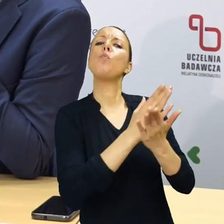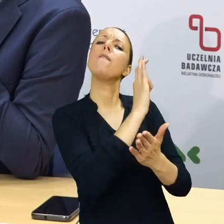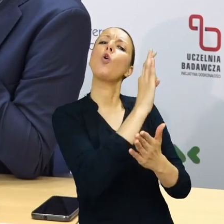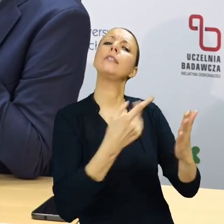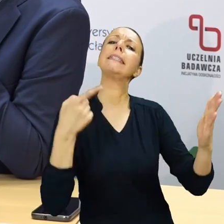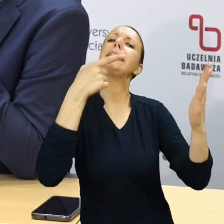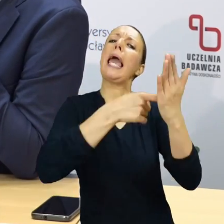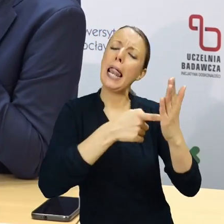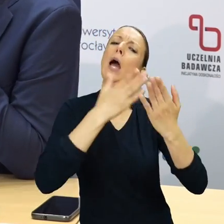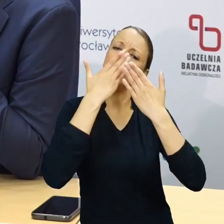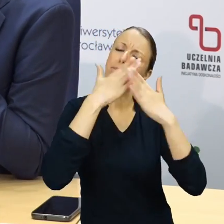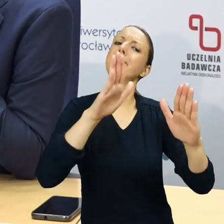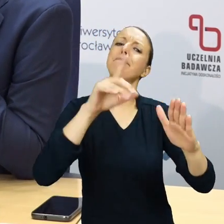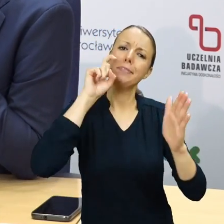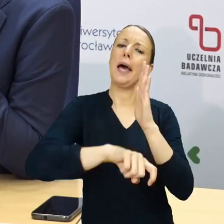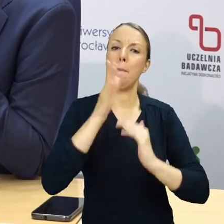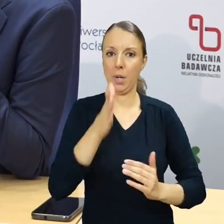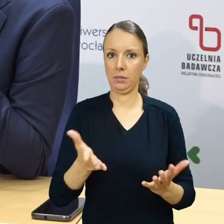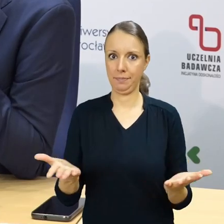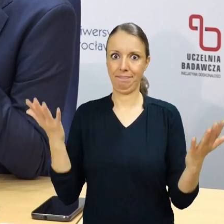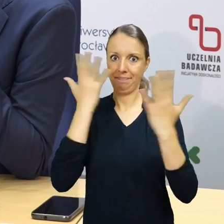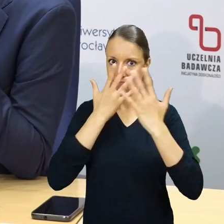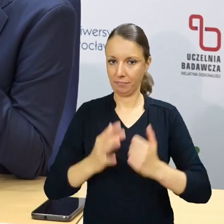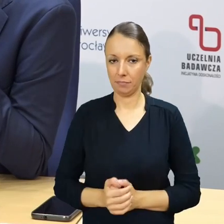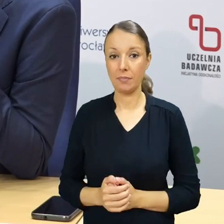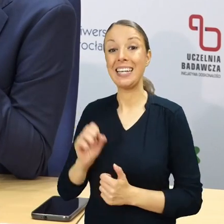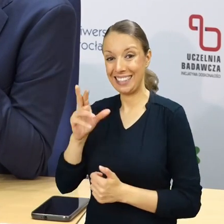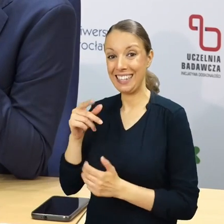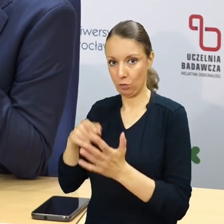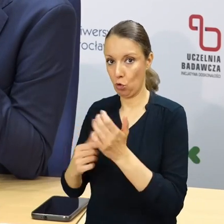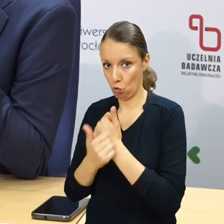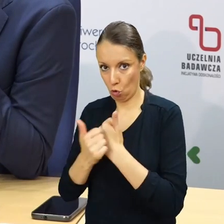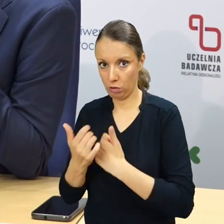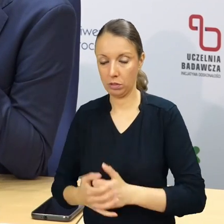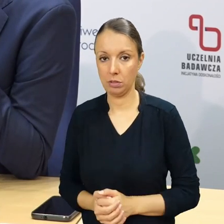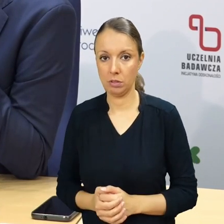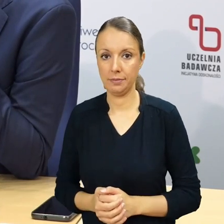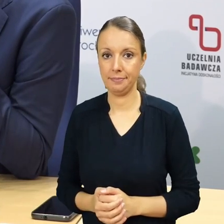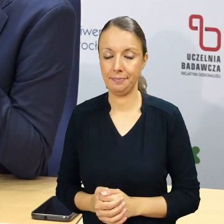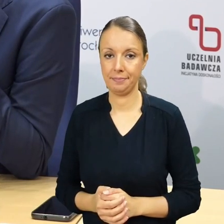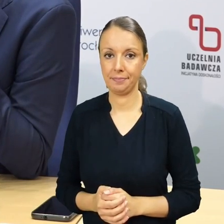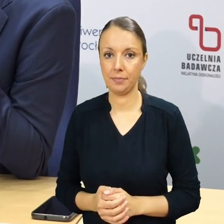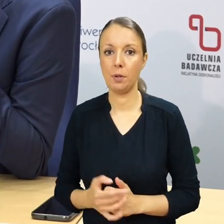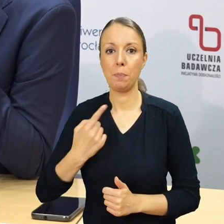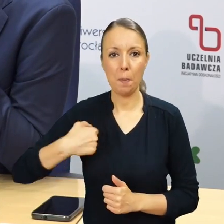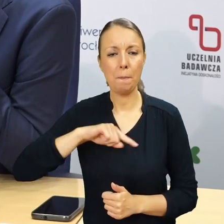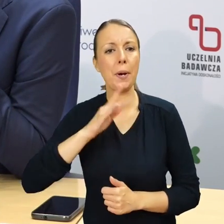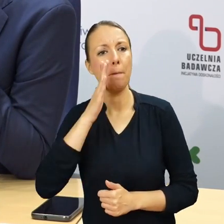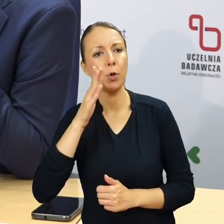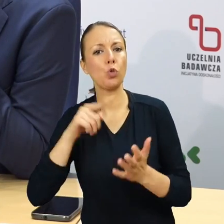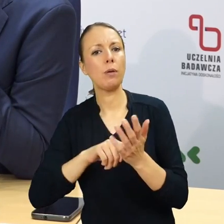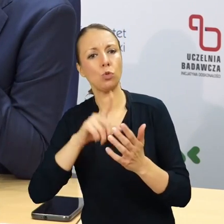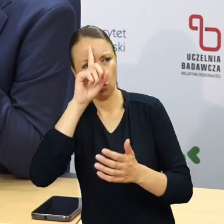widzenia kontroli instancyjnej potem tych decyzji, my rachunek ten społeczny, ten krytycyzm wystawiamy pod koniec